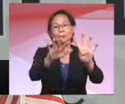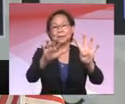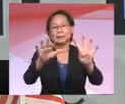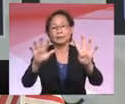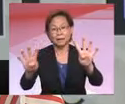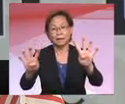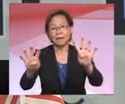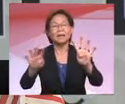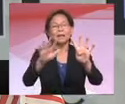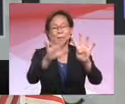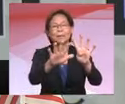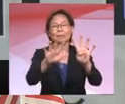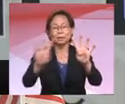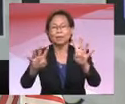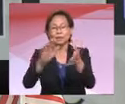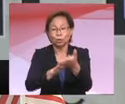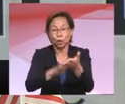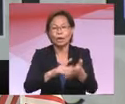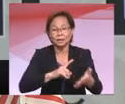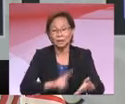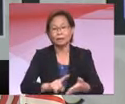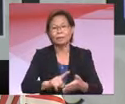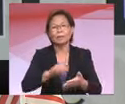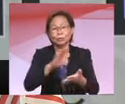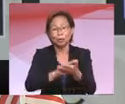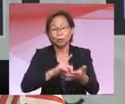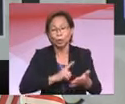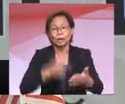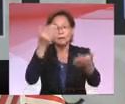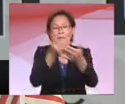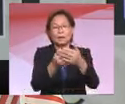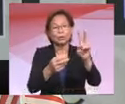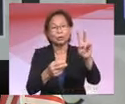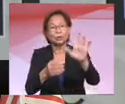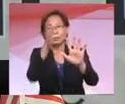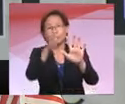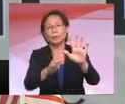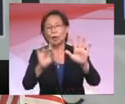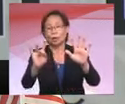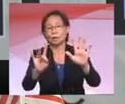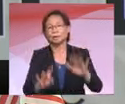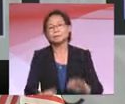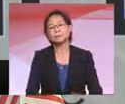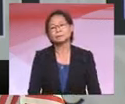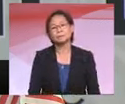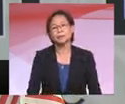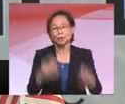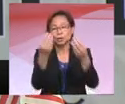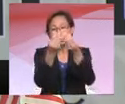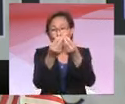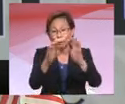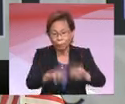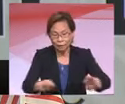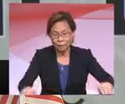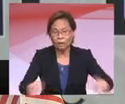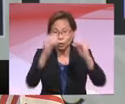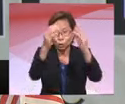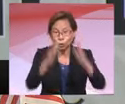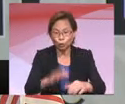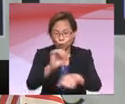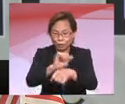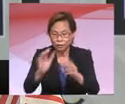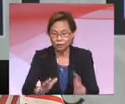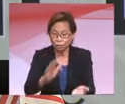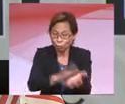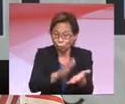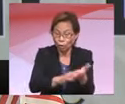453 sekolah tahfiz dan madrasah sehingga 25 Ogos 2020. Jumlah pelajar, guru dan kaki